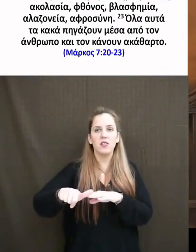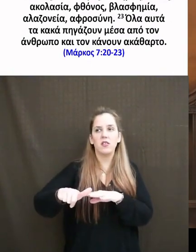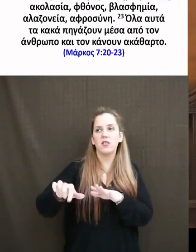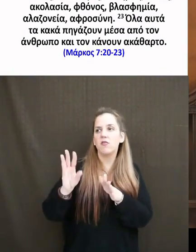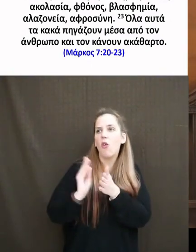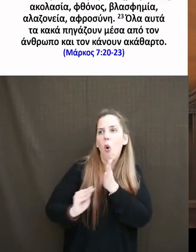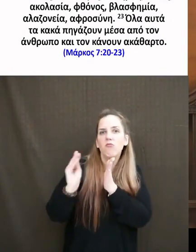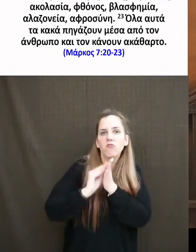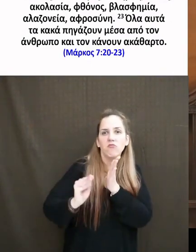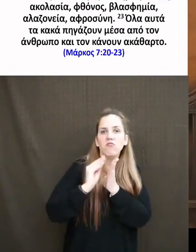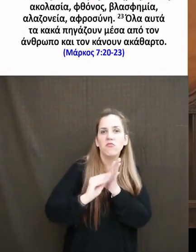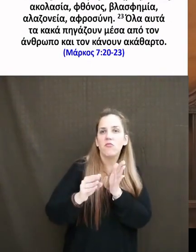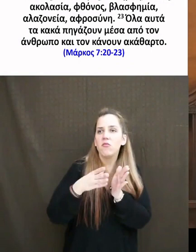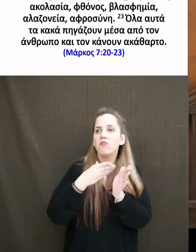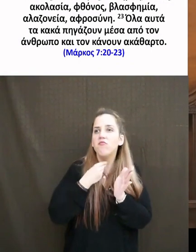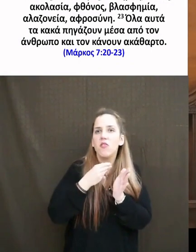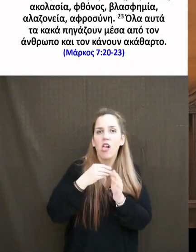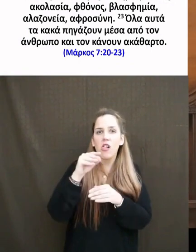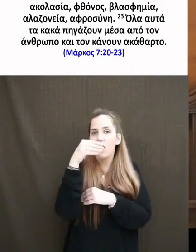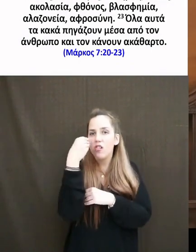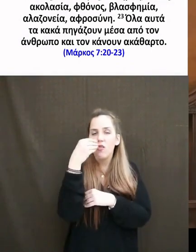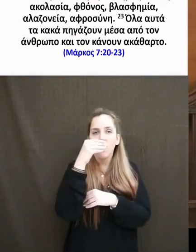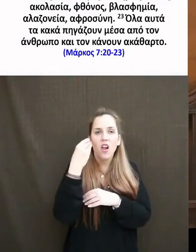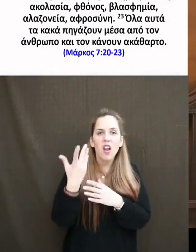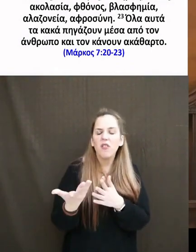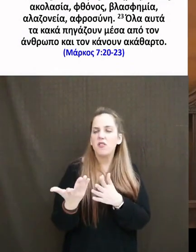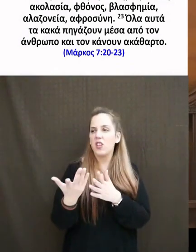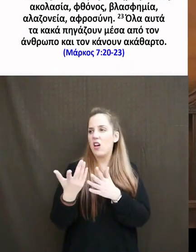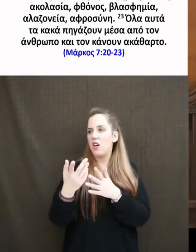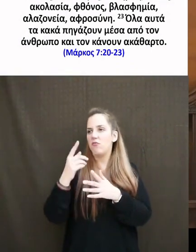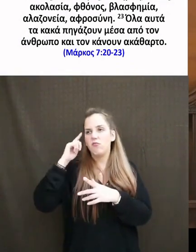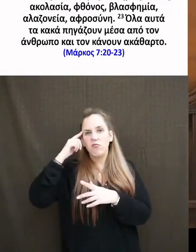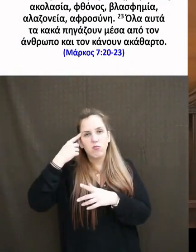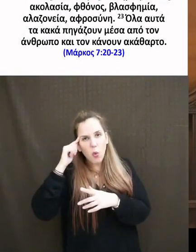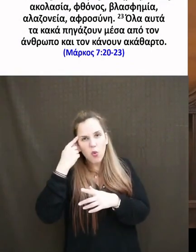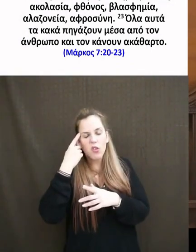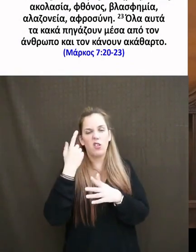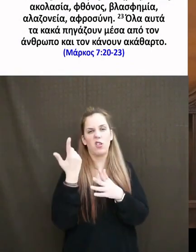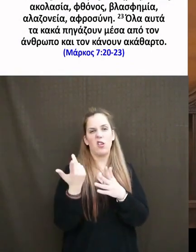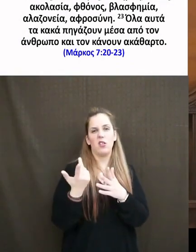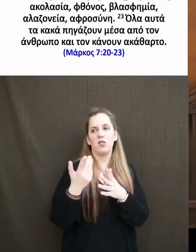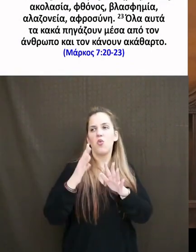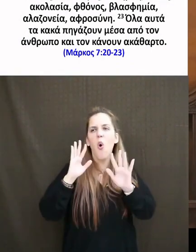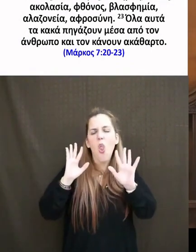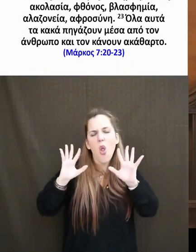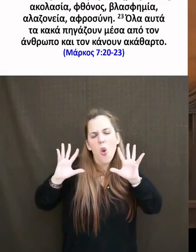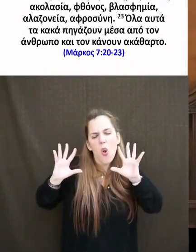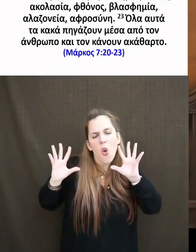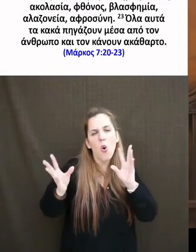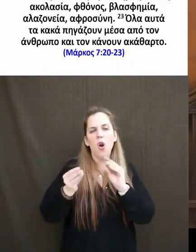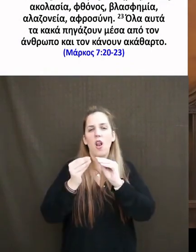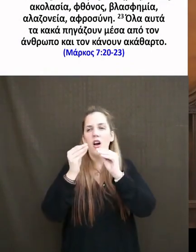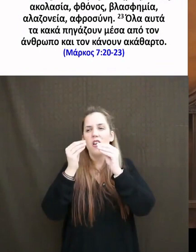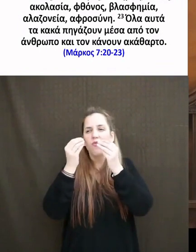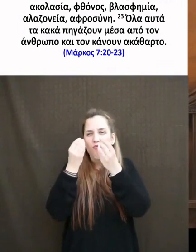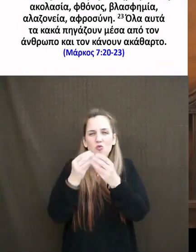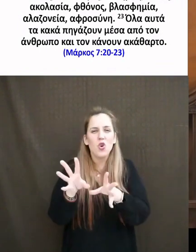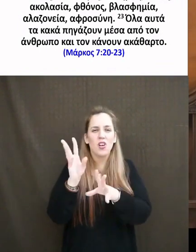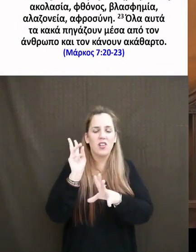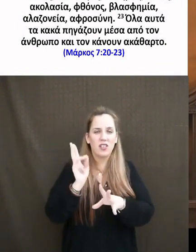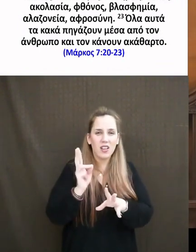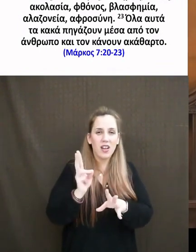πλεονεξίες, πονηριές, δόλος, ακολασία,